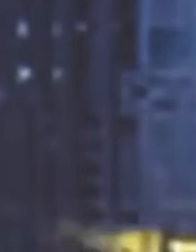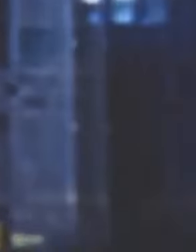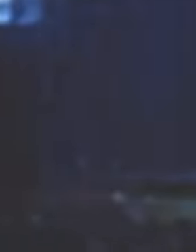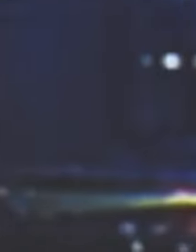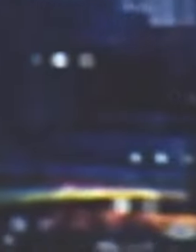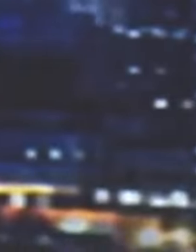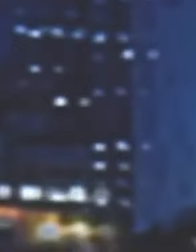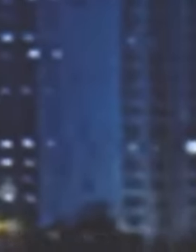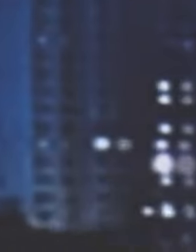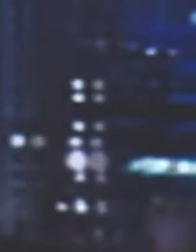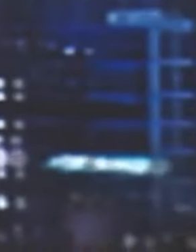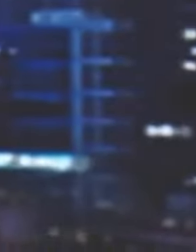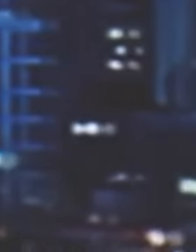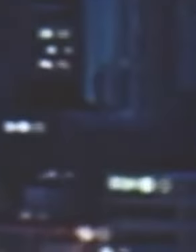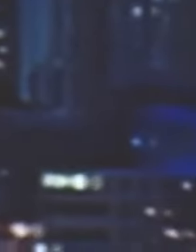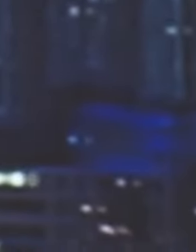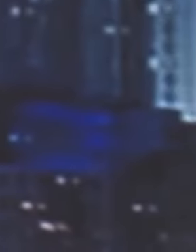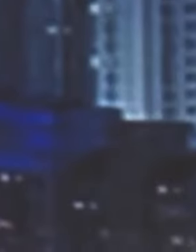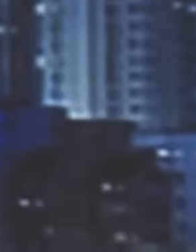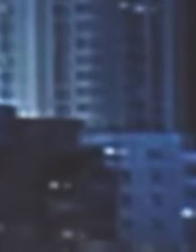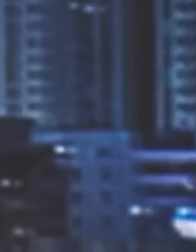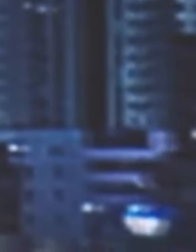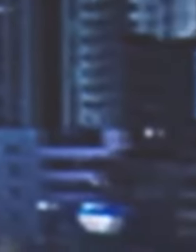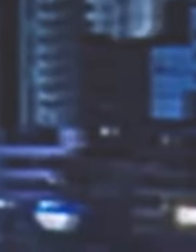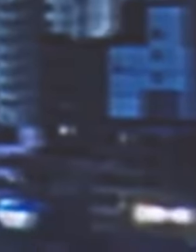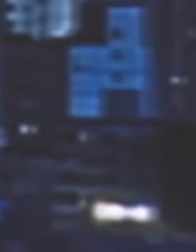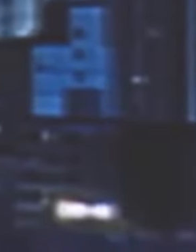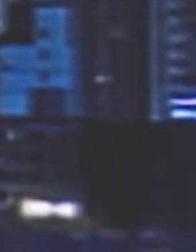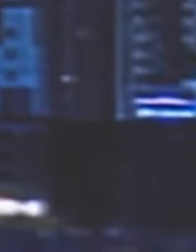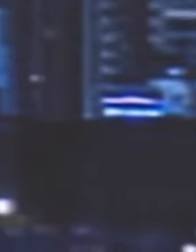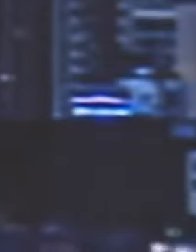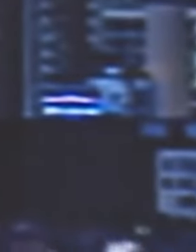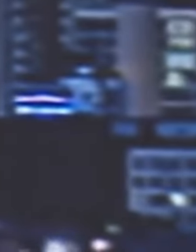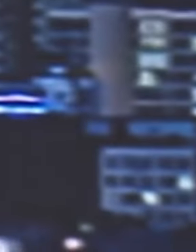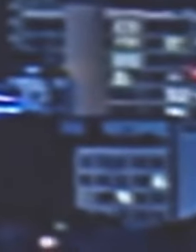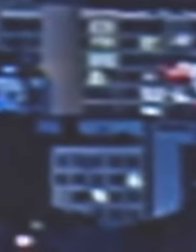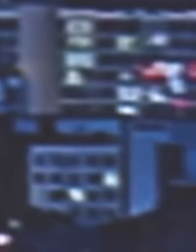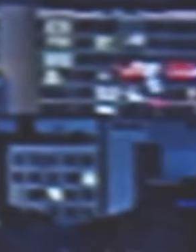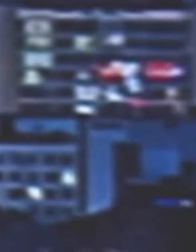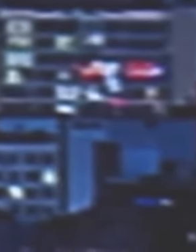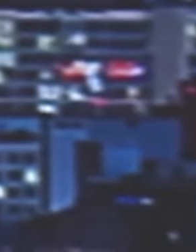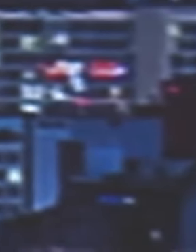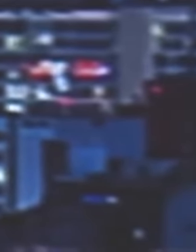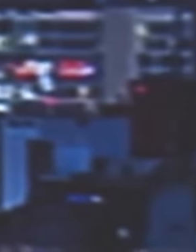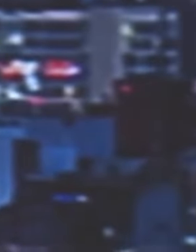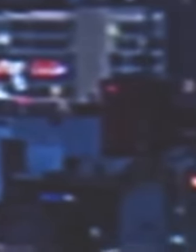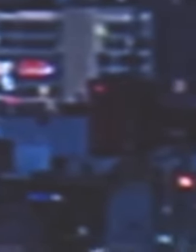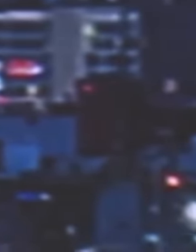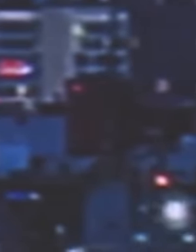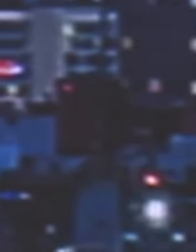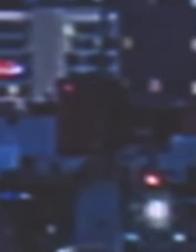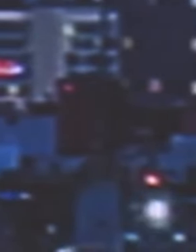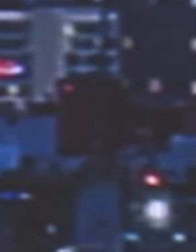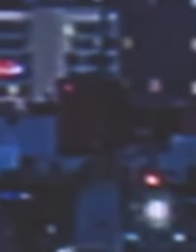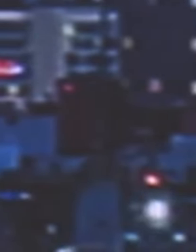JTBC 뉴스를 시청해 주셔서 고맙습니다. 저희는 저녁 6시 50분 뉴스룸에서 뵙겠습니다.